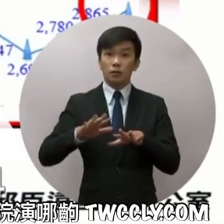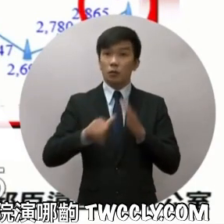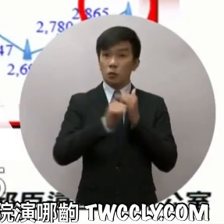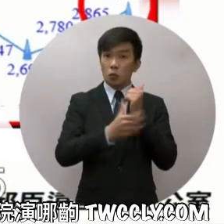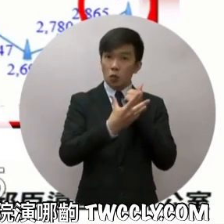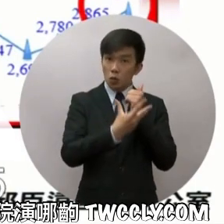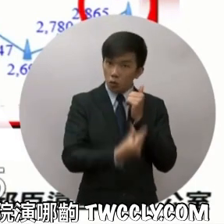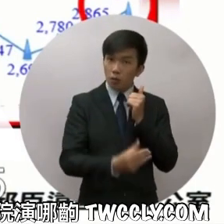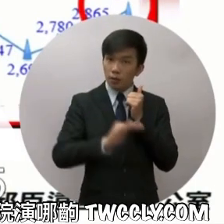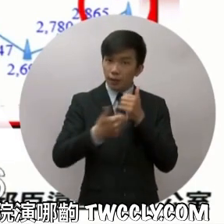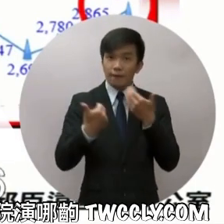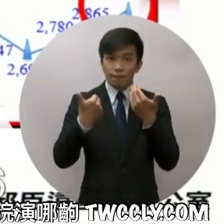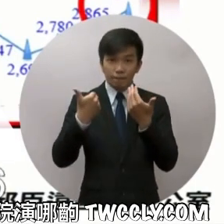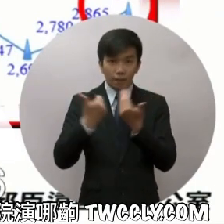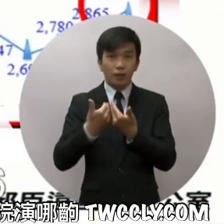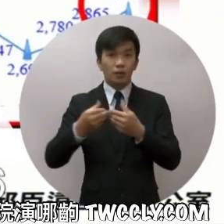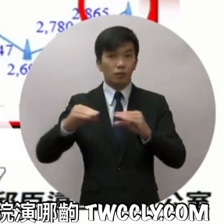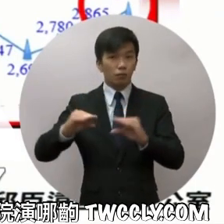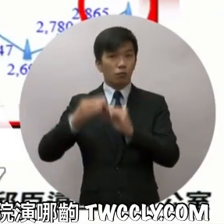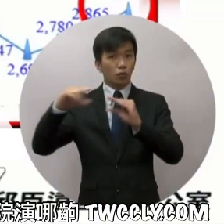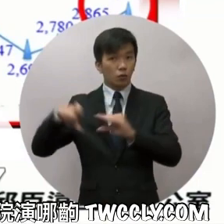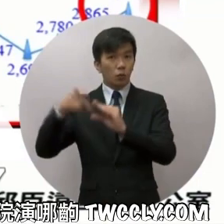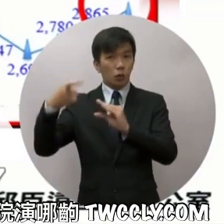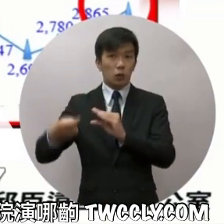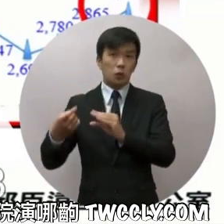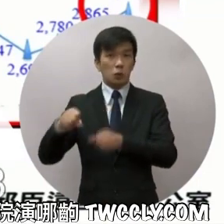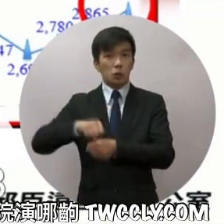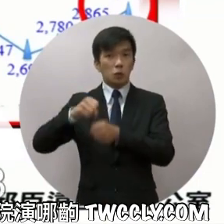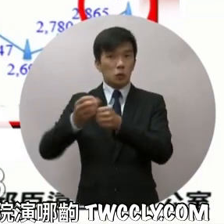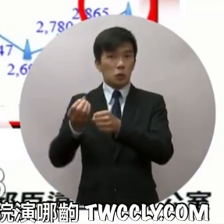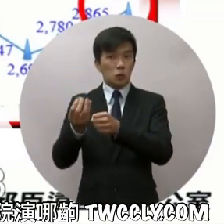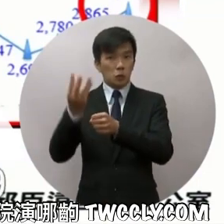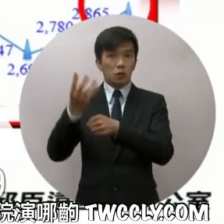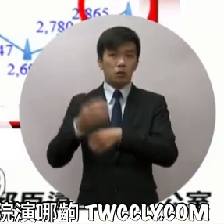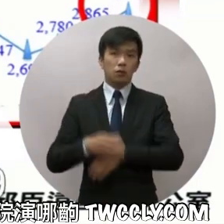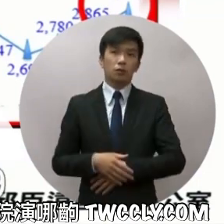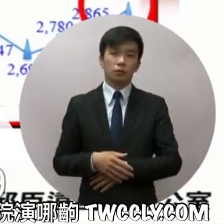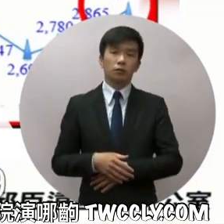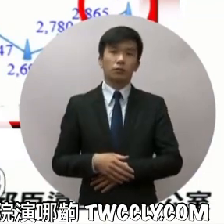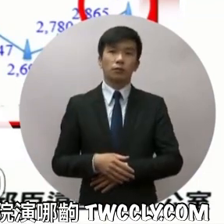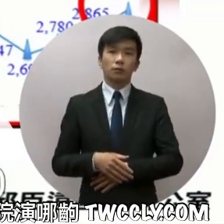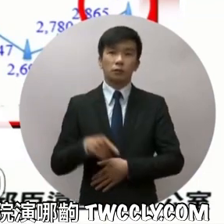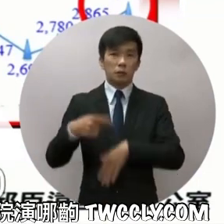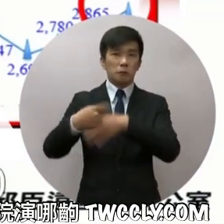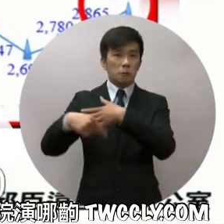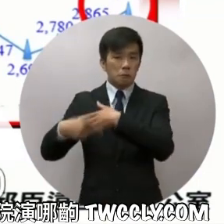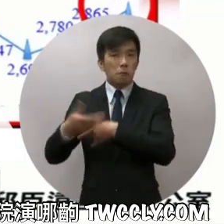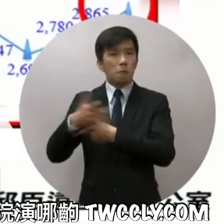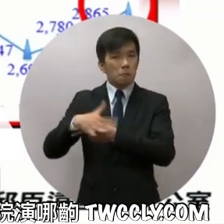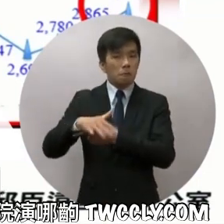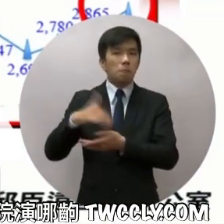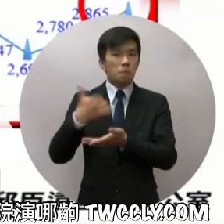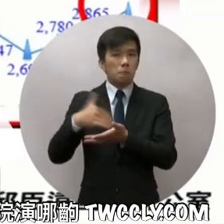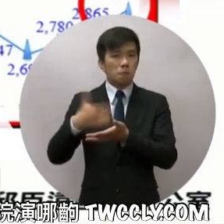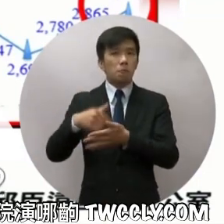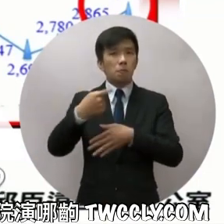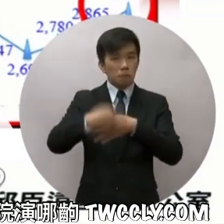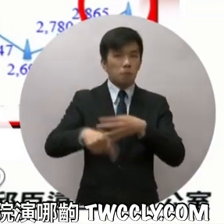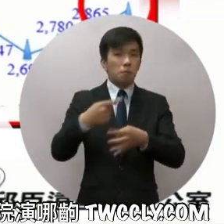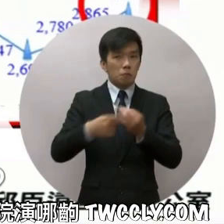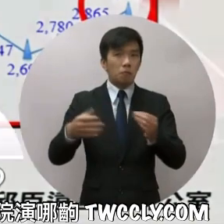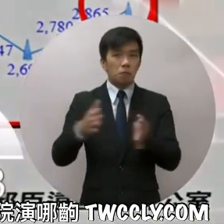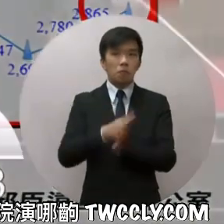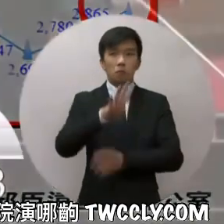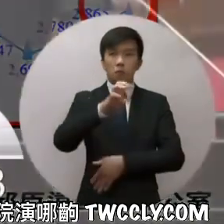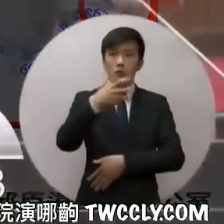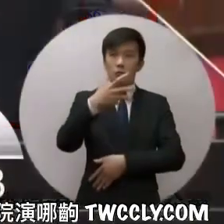降但是我們交通的這個道安的這些事故數字卻一直攀升那像這個受傷的人數今年已經超過48萬人是有史